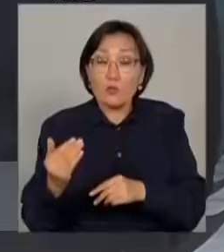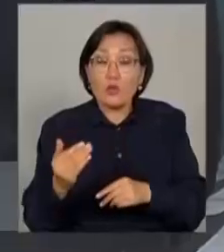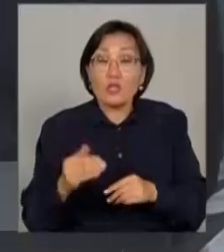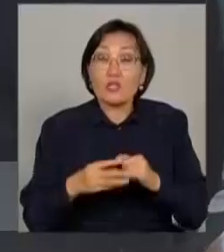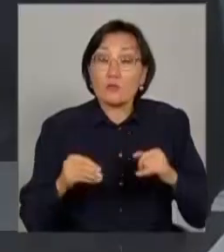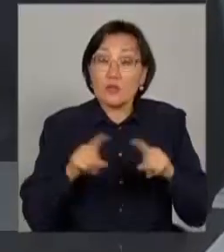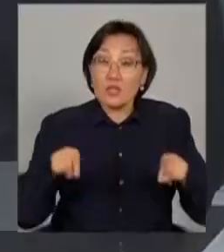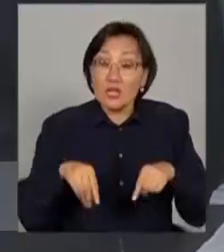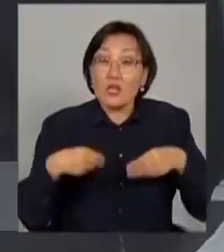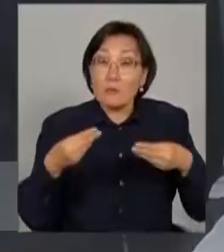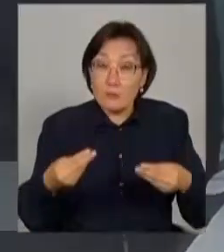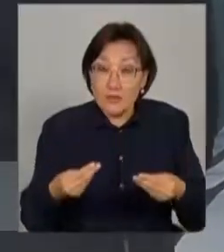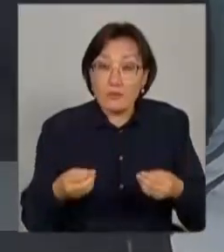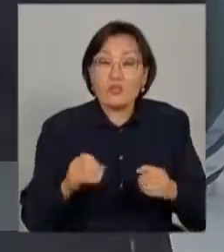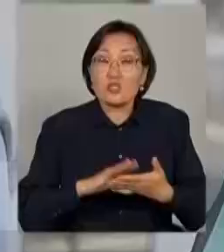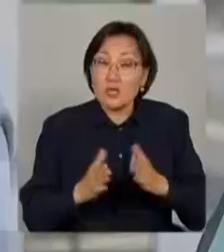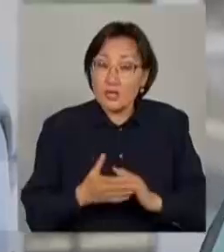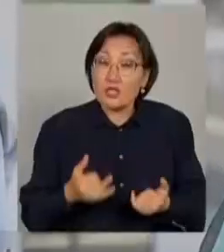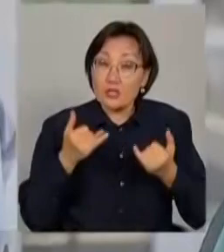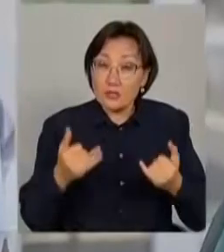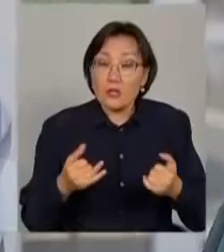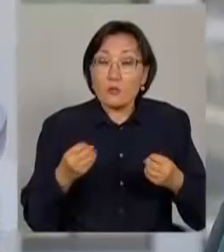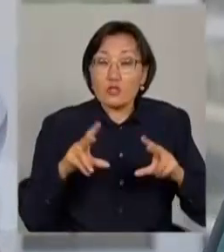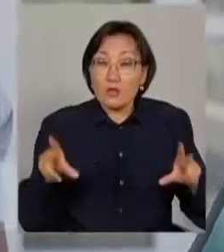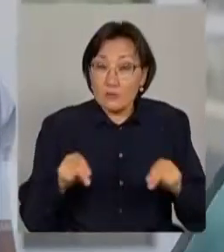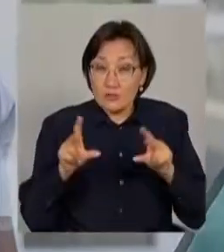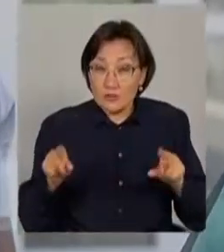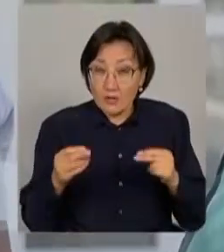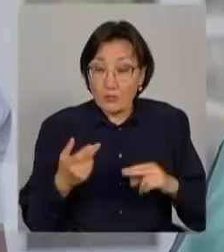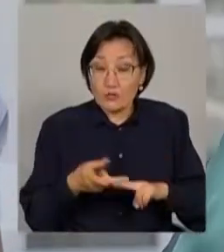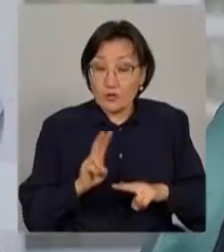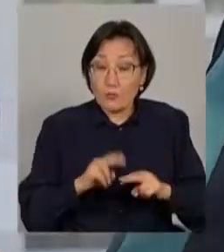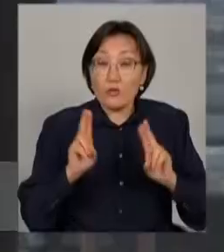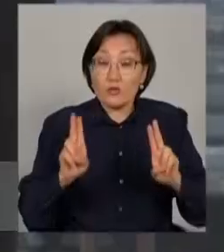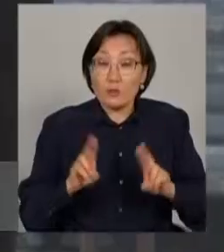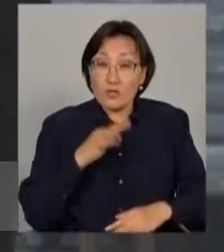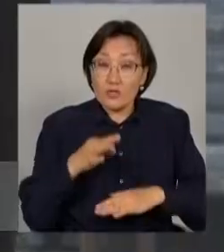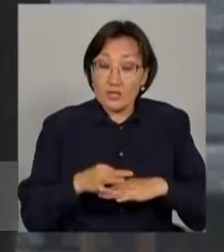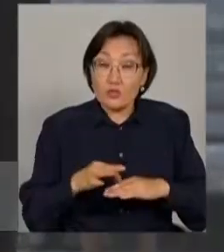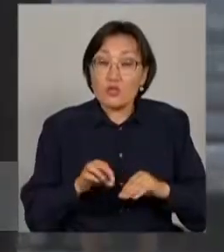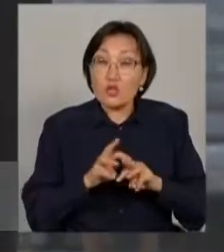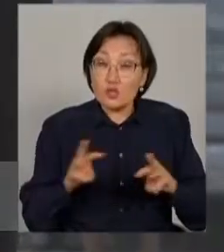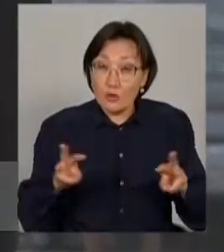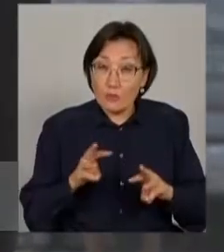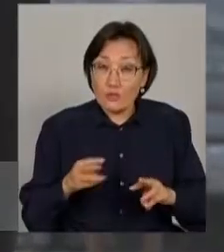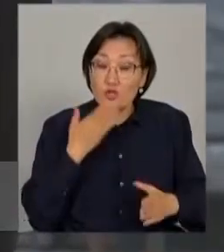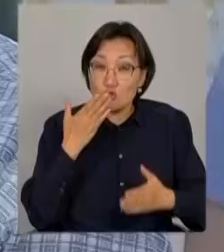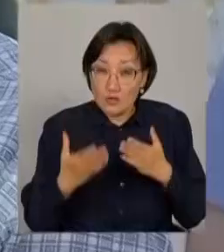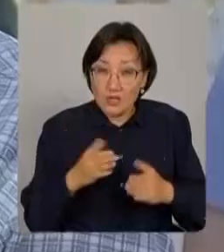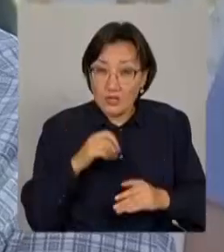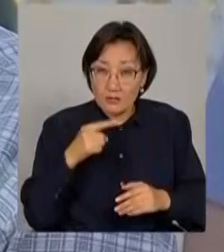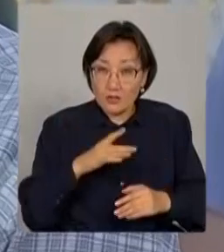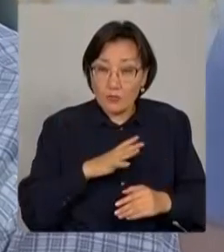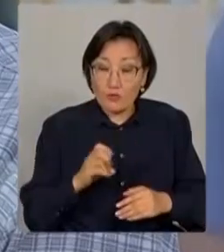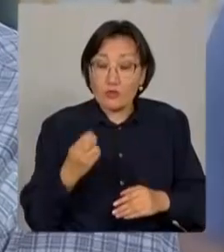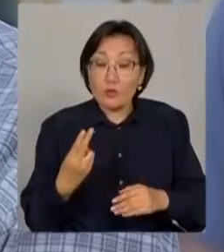береміз, жағдай жасаймыз деп құрғақ уәдеге сендіріп келген. Шыдамы таусылған жұрт енді бұл талапты салаға жауапты министрлікке жолдайтындарын жеткізді.